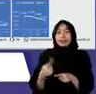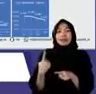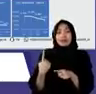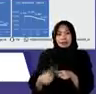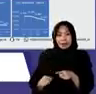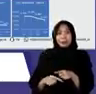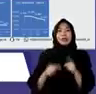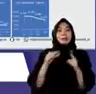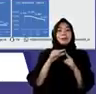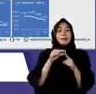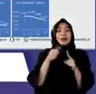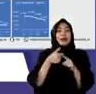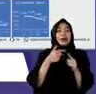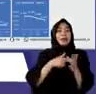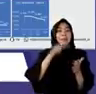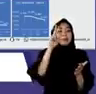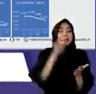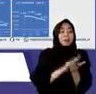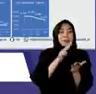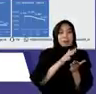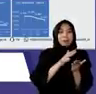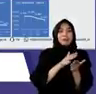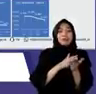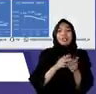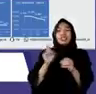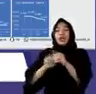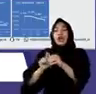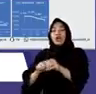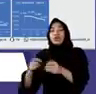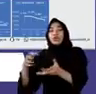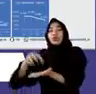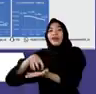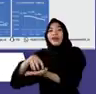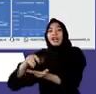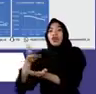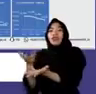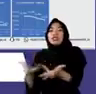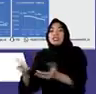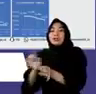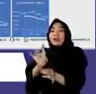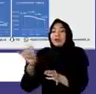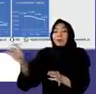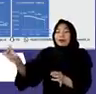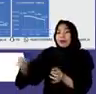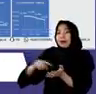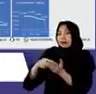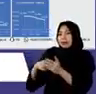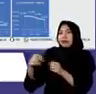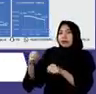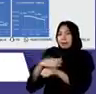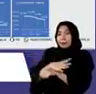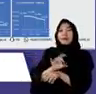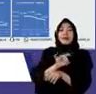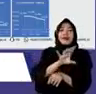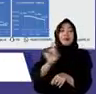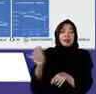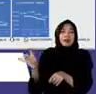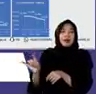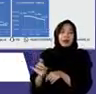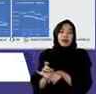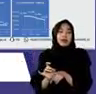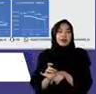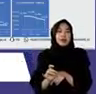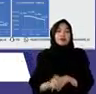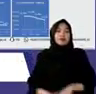dari kebijakan PPKM dipengaruhi oleh karakteristik wilayah pelaksanaannya, sehingga dampak kebijakan bisa jadi